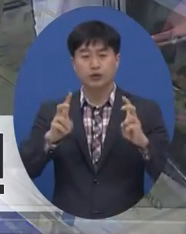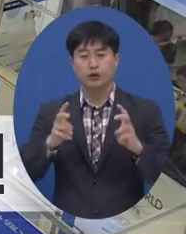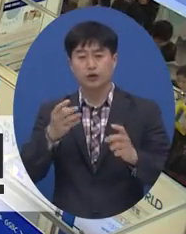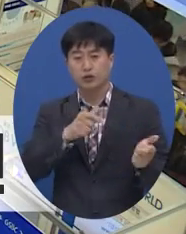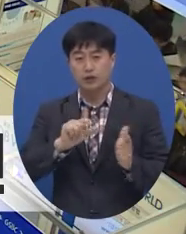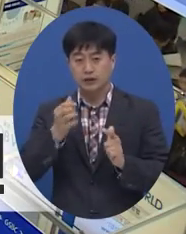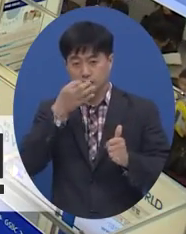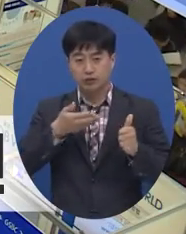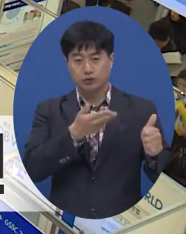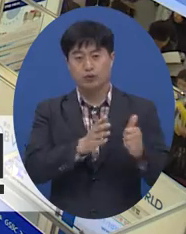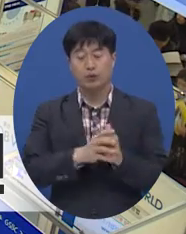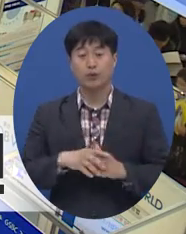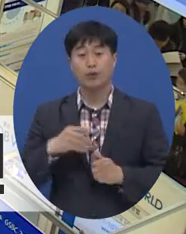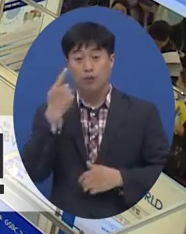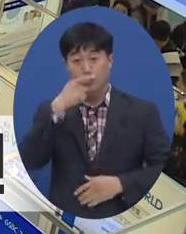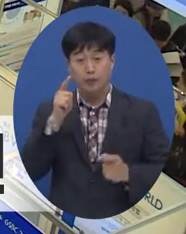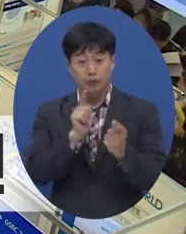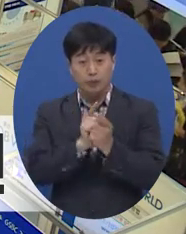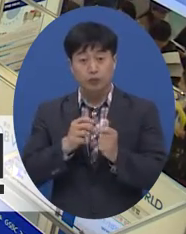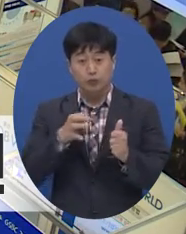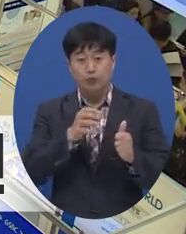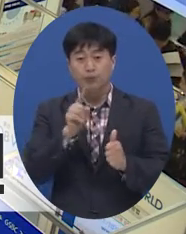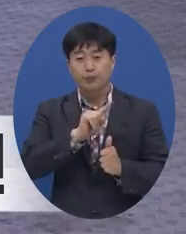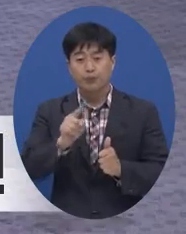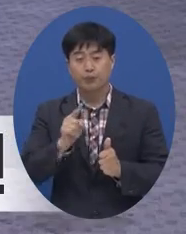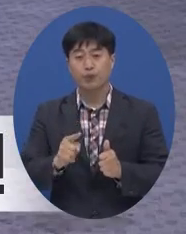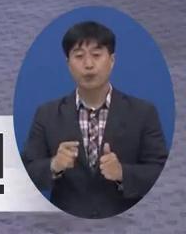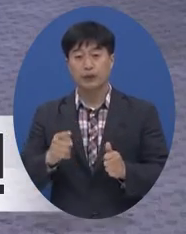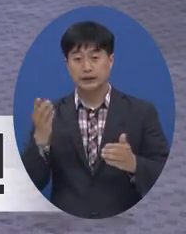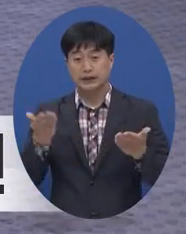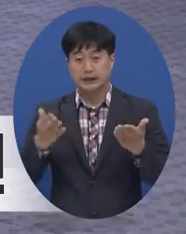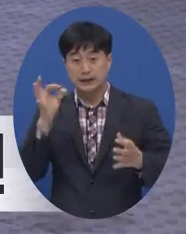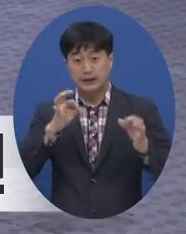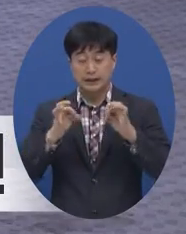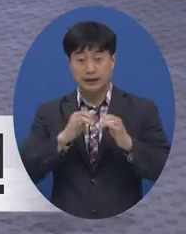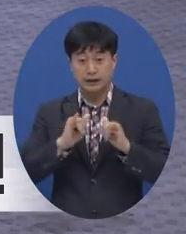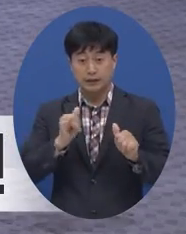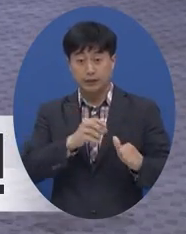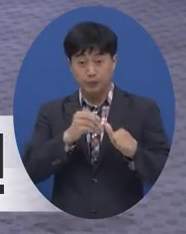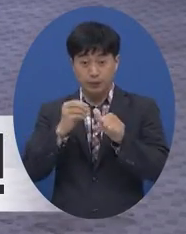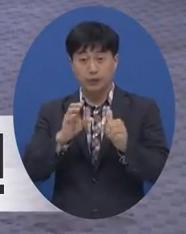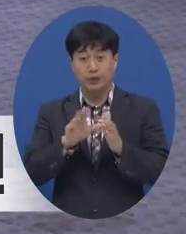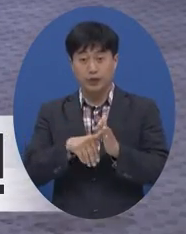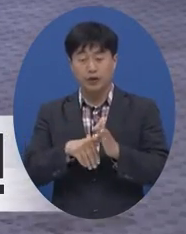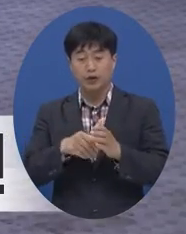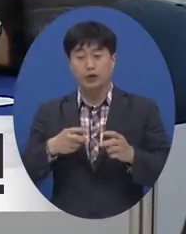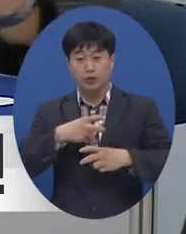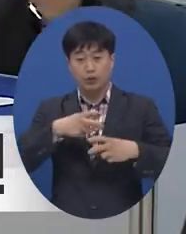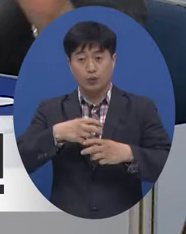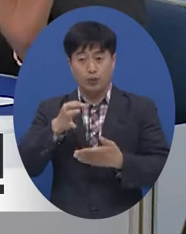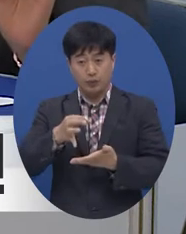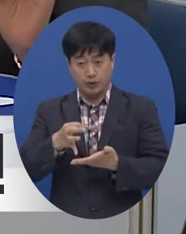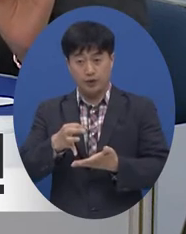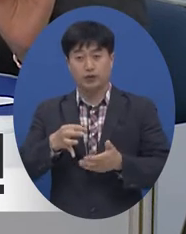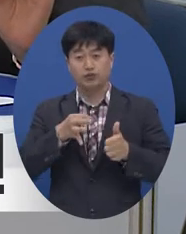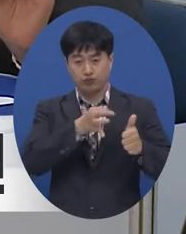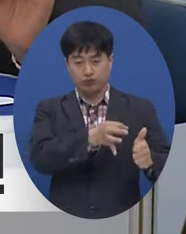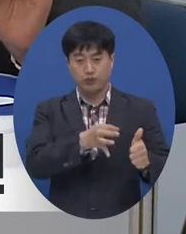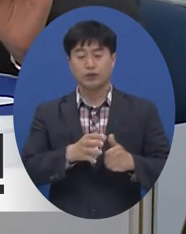제공합니다. 면접수당은 기업이 채용 면접 시 응시자에게 교통비 등을 목적으로 제공하는 일정 비용을